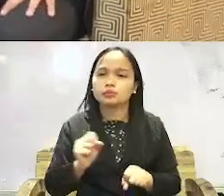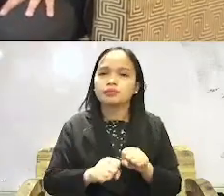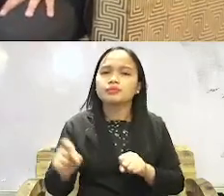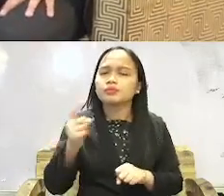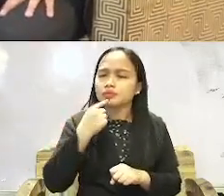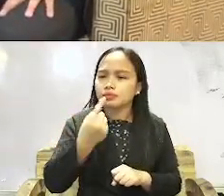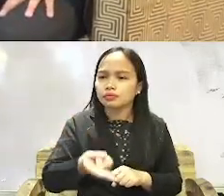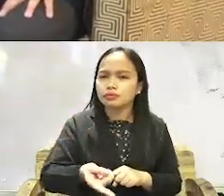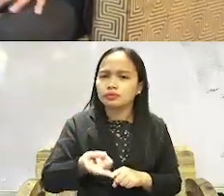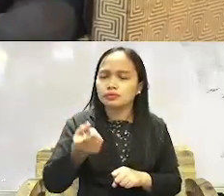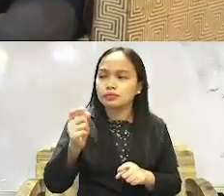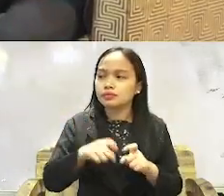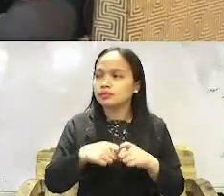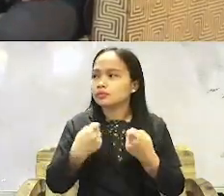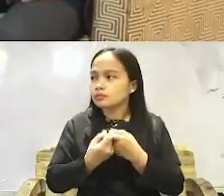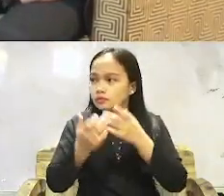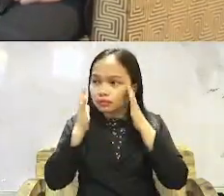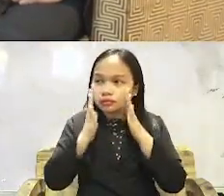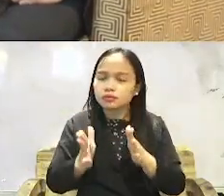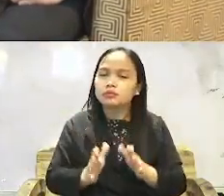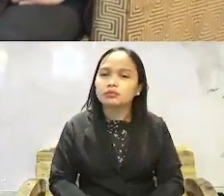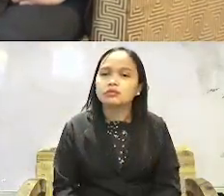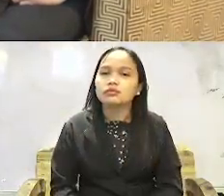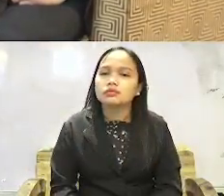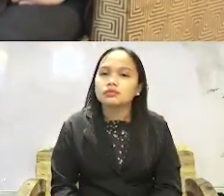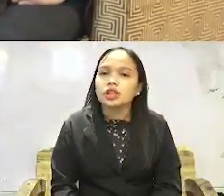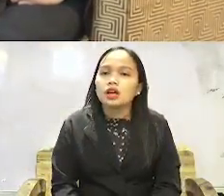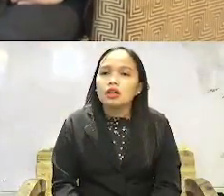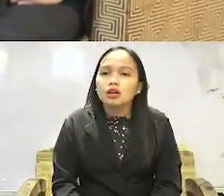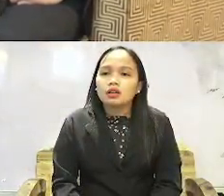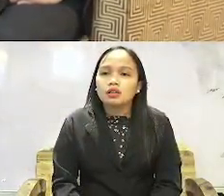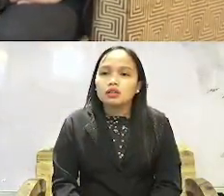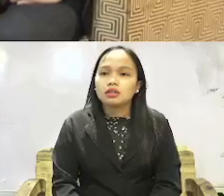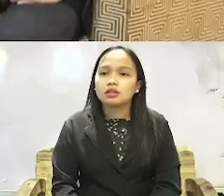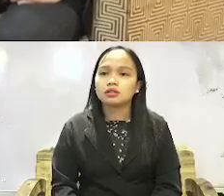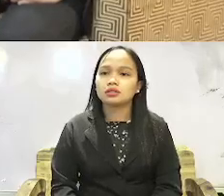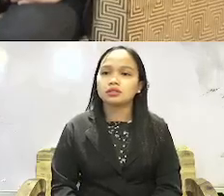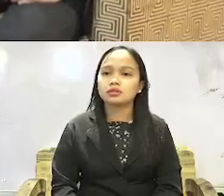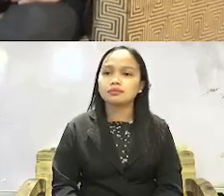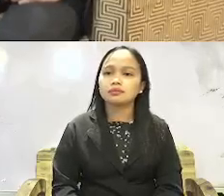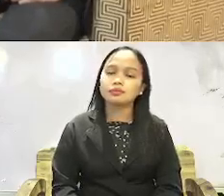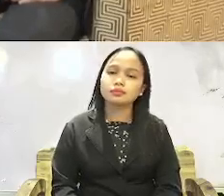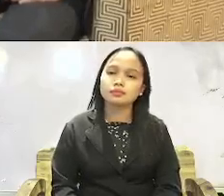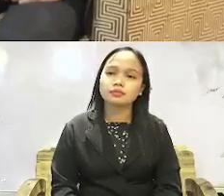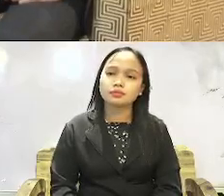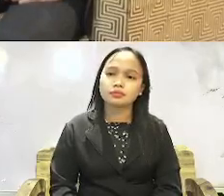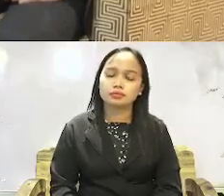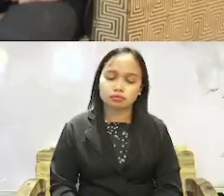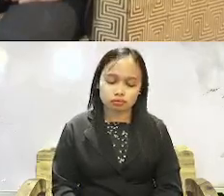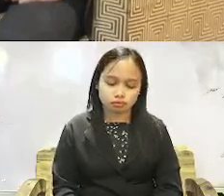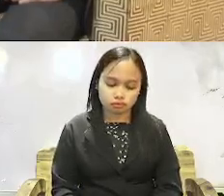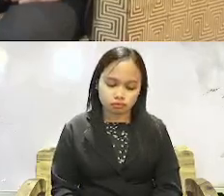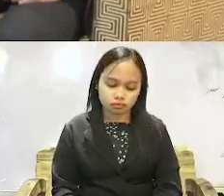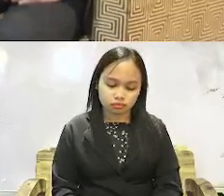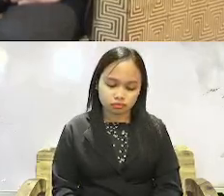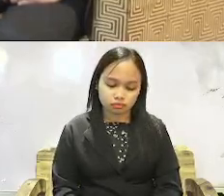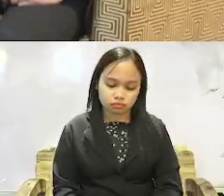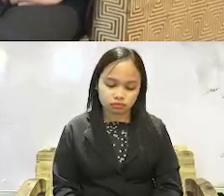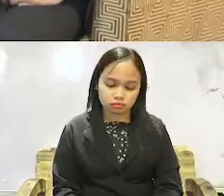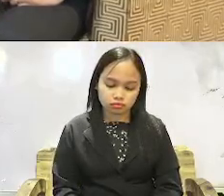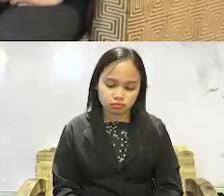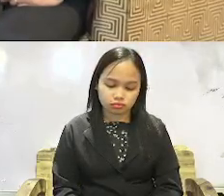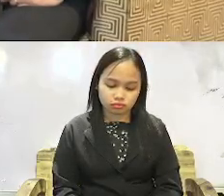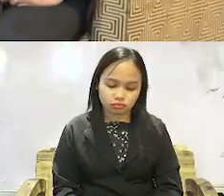young people, team focus is to this carefully. Kahit sa mga bisita na nanonood, kaya may programa tayo ng ganun para maalis kayo sa kaisipan ng